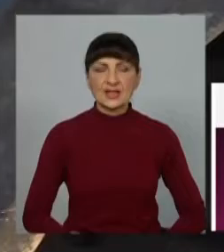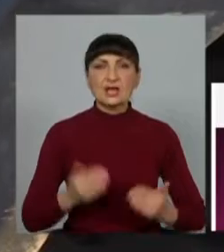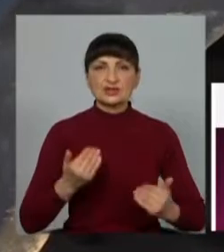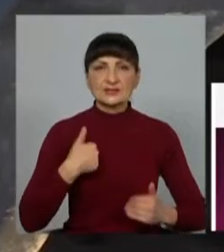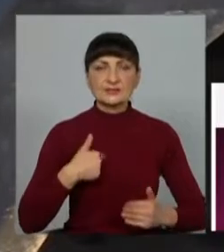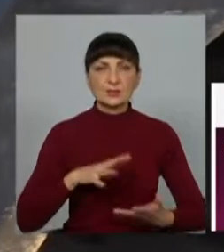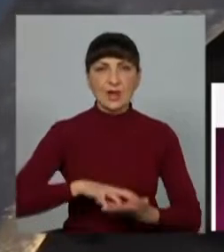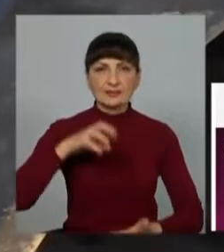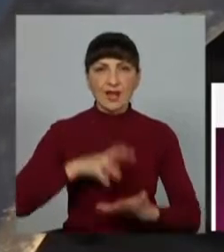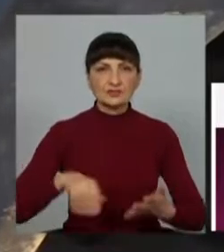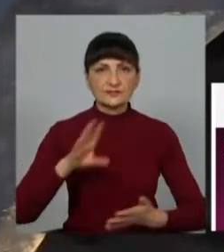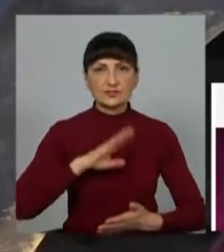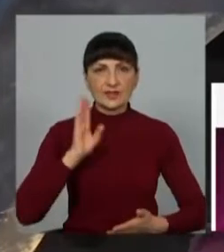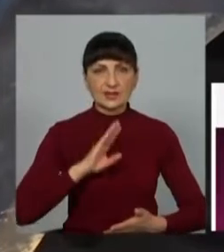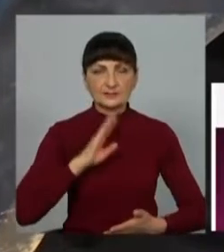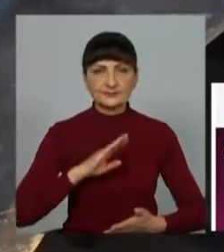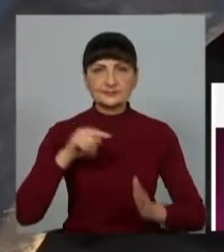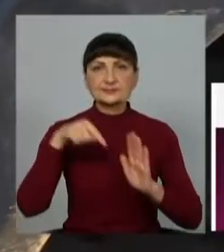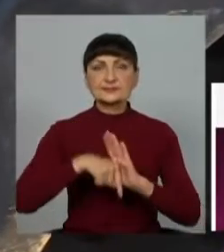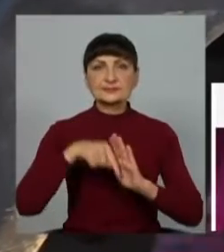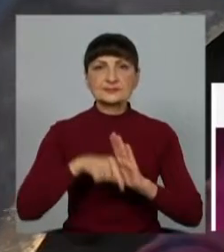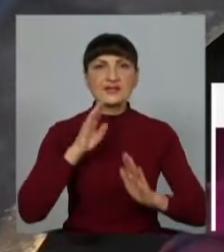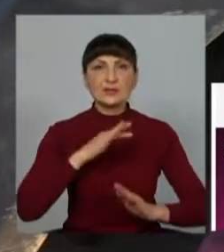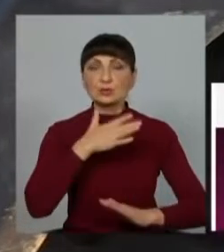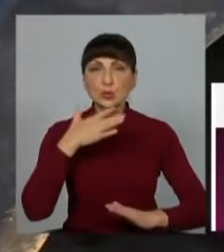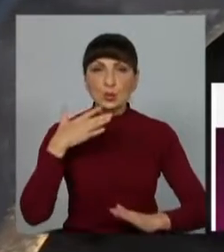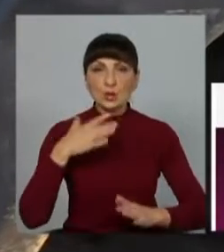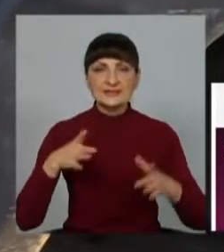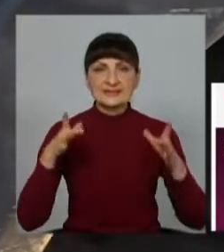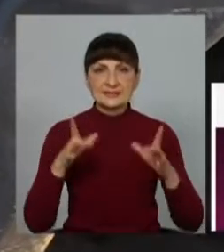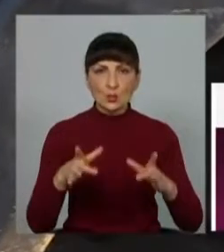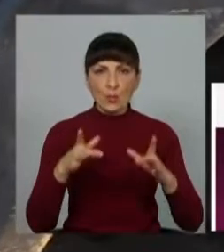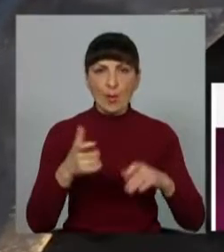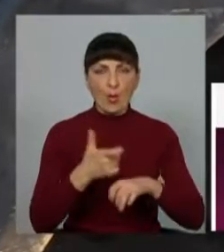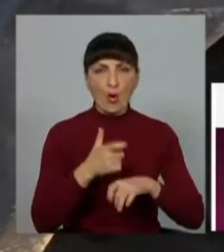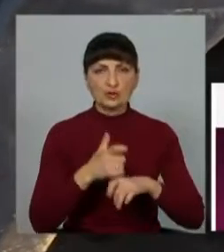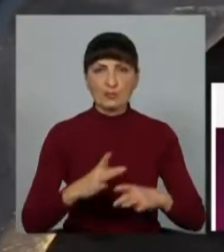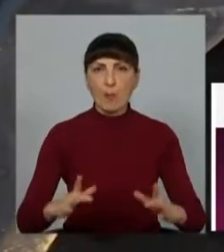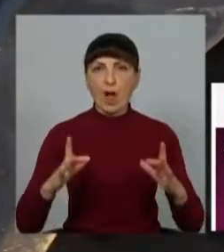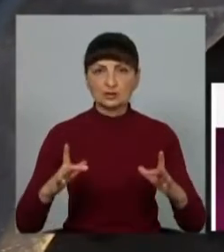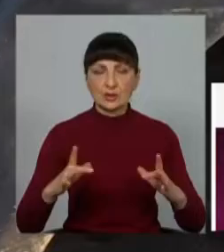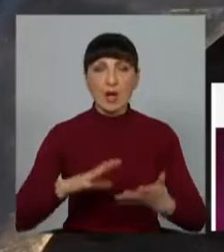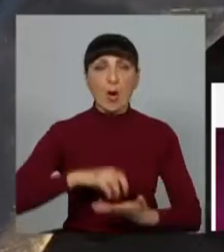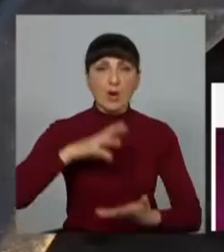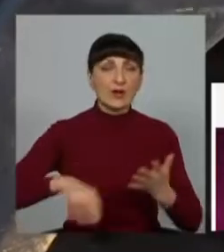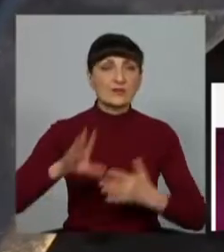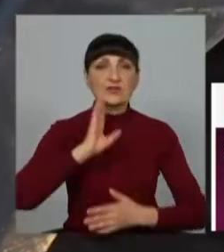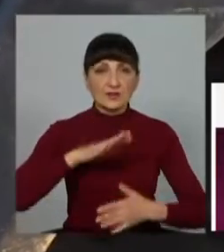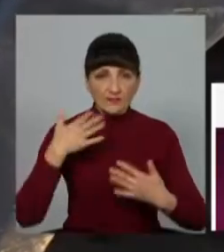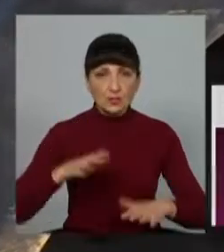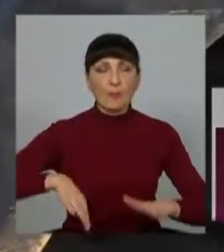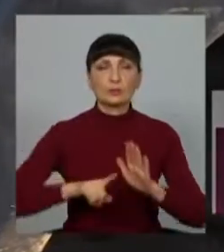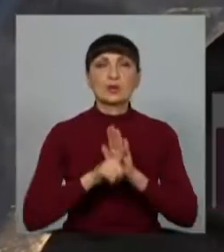Сейчас мы откачиваем всю воду. Внутри очень много воды, поскольку диаметр трубы довольно большой. Как откачаем всю воду, можно